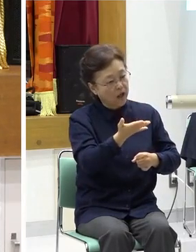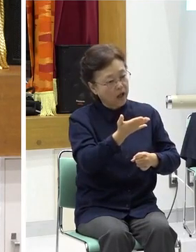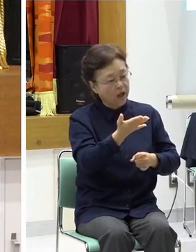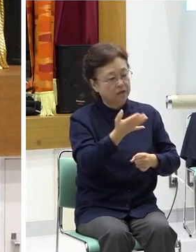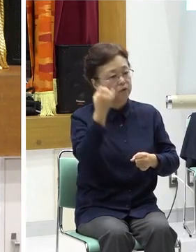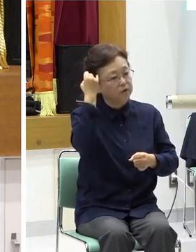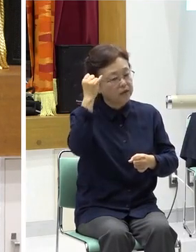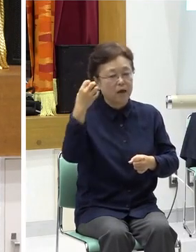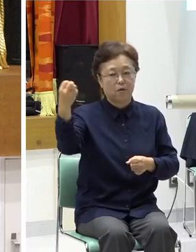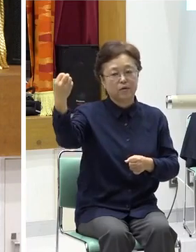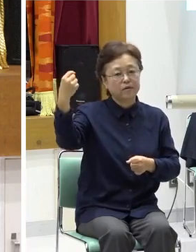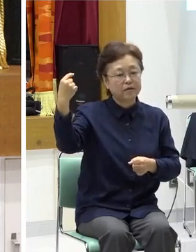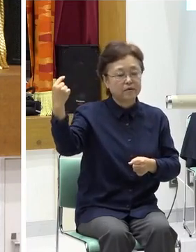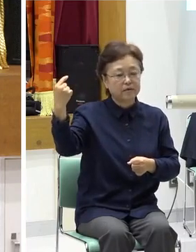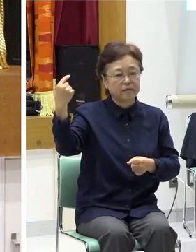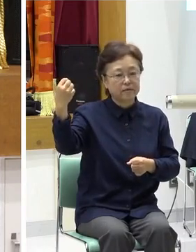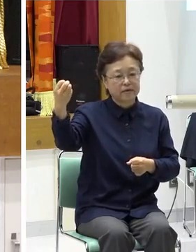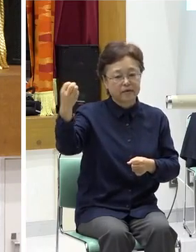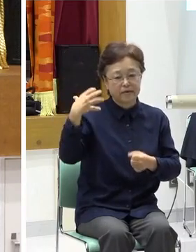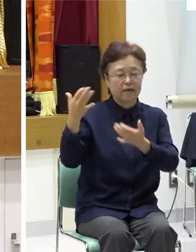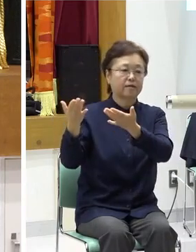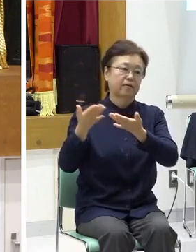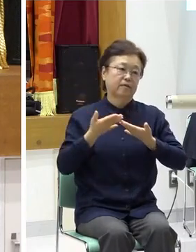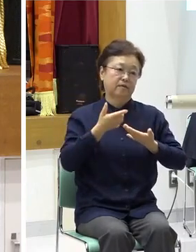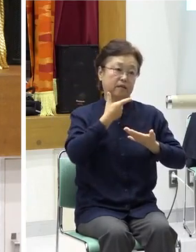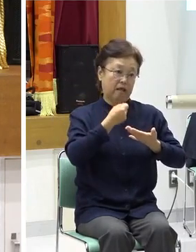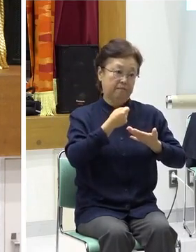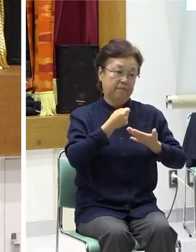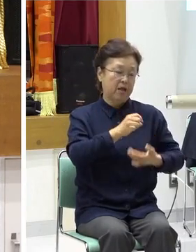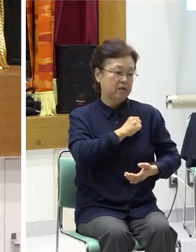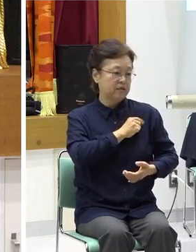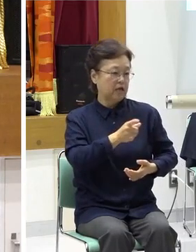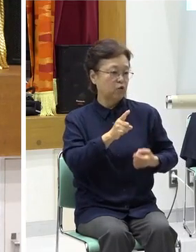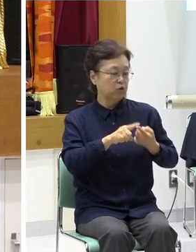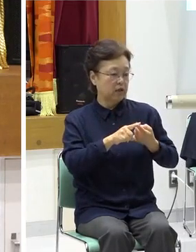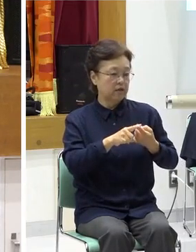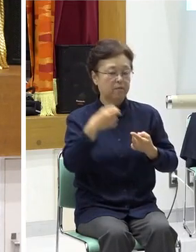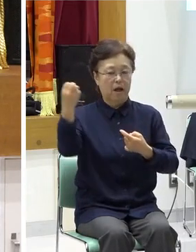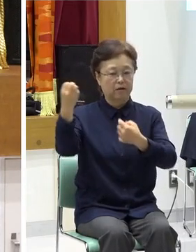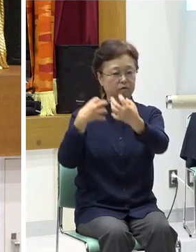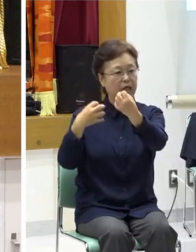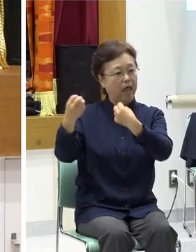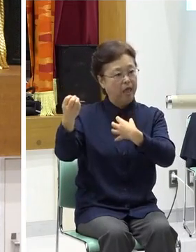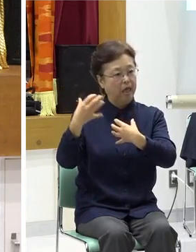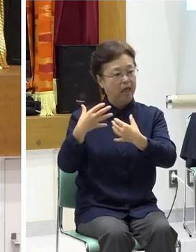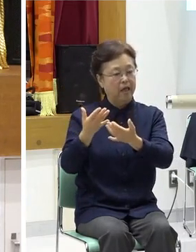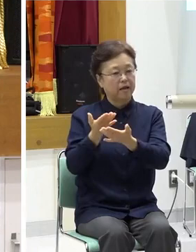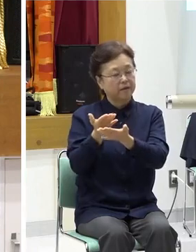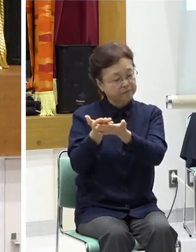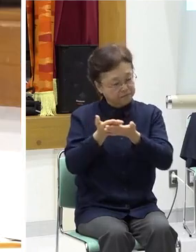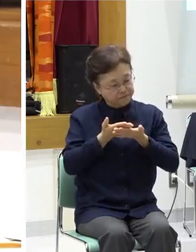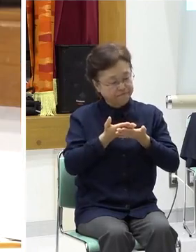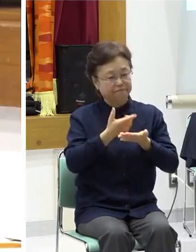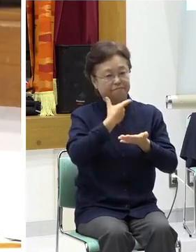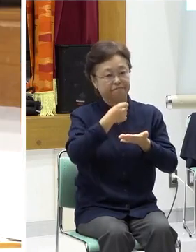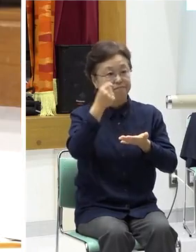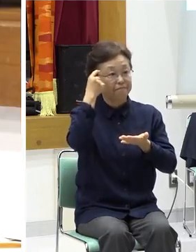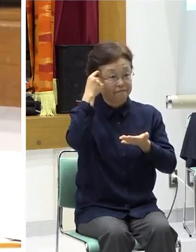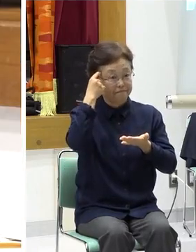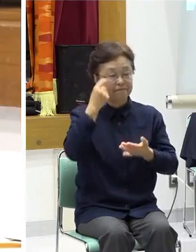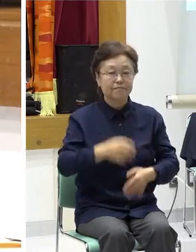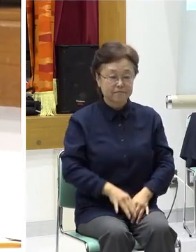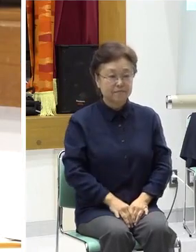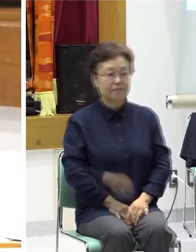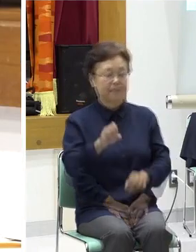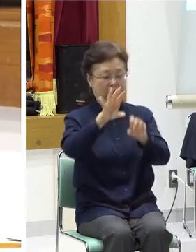いますので、積極的に申し入れてもらえればいいかと思います。はい、 どう